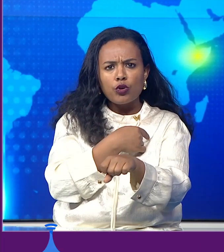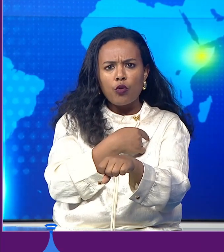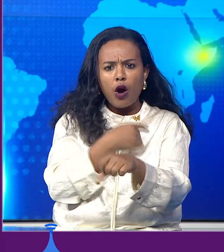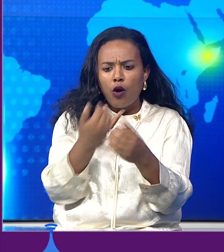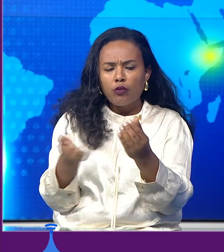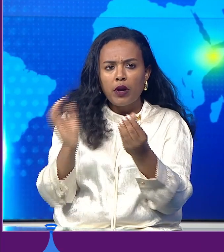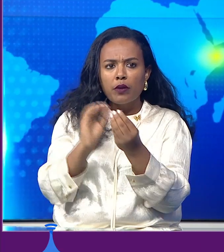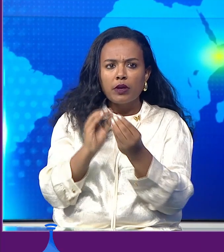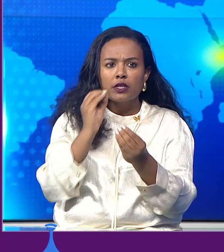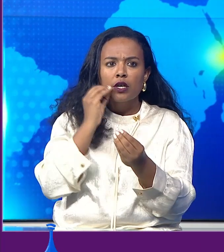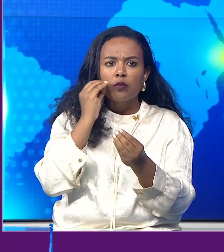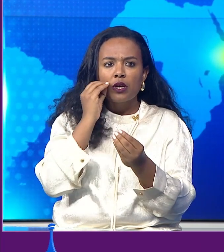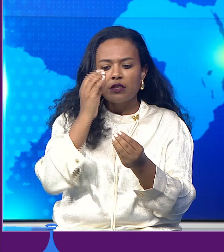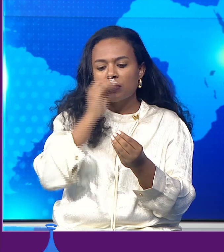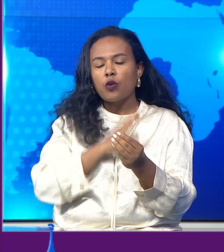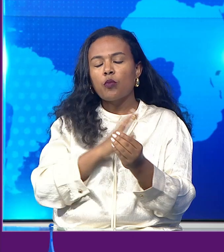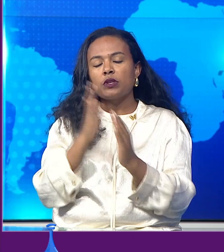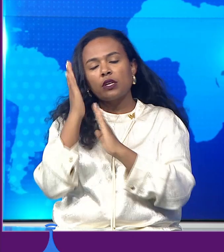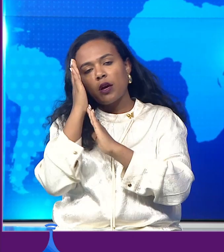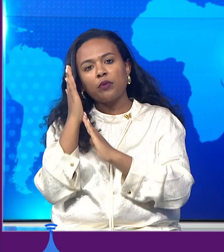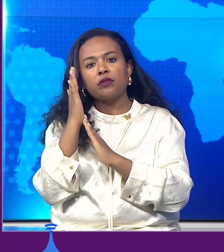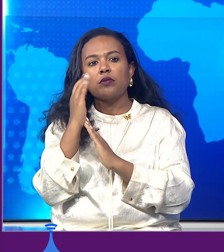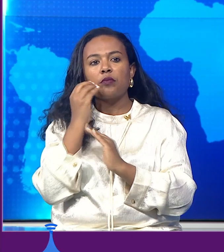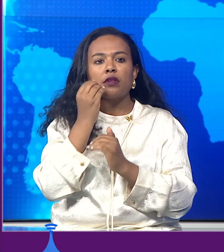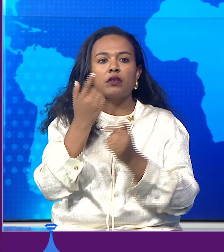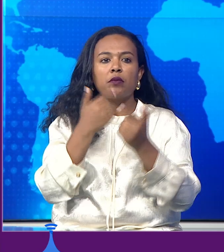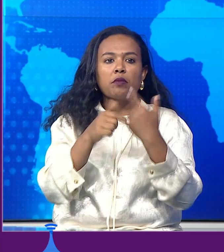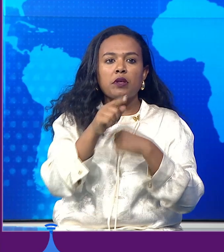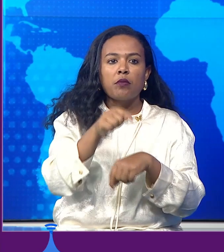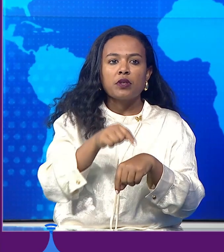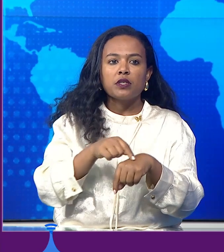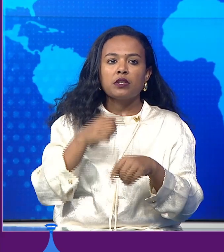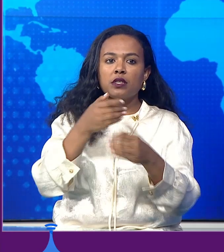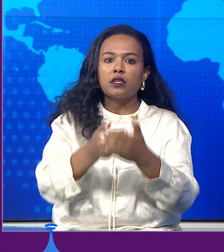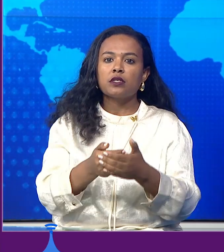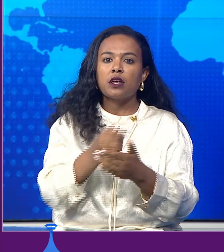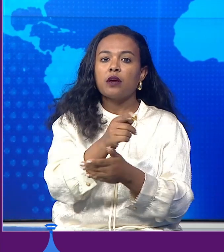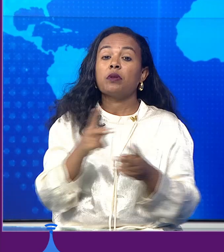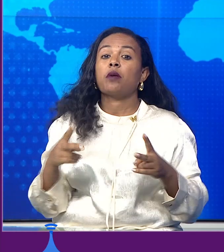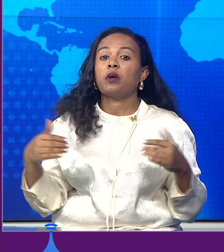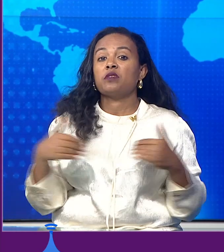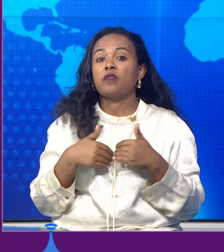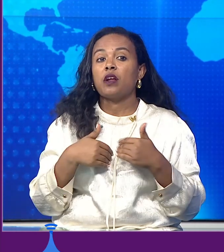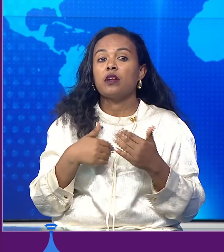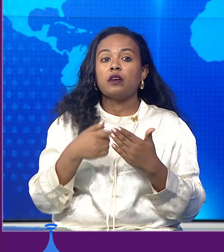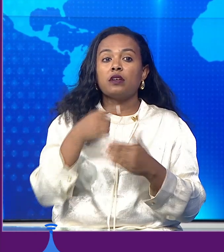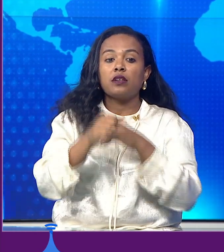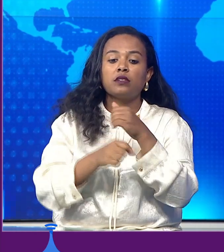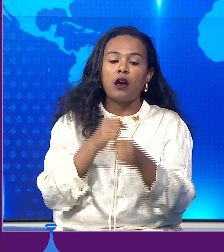እስከ ቤት ሰው በተኛበት ቦታ ላይ ቤት የሚወድምበት ጊዜ ደረሰ። ይሄ በጣም ያስፈራል። በዚህ የዚህ አመት